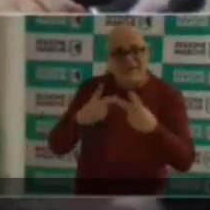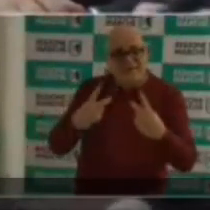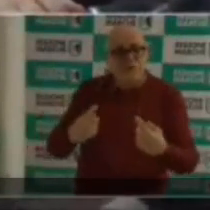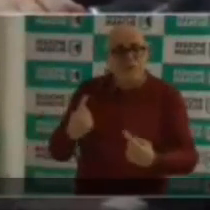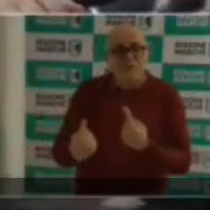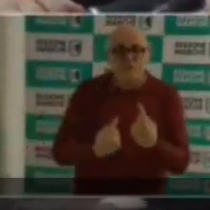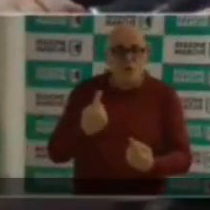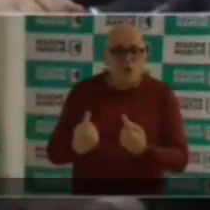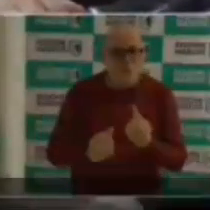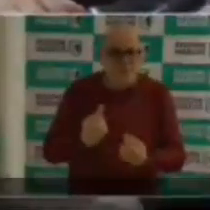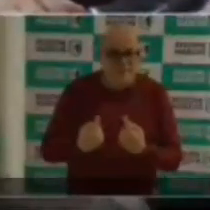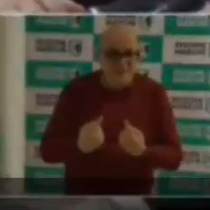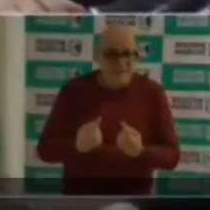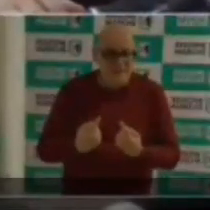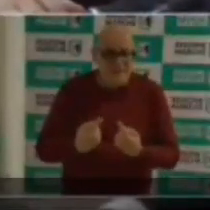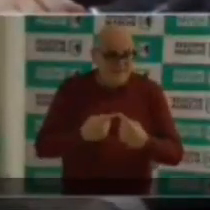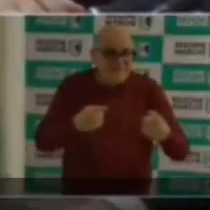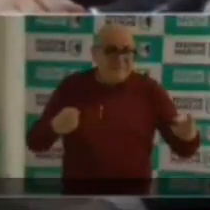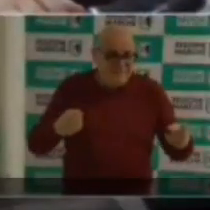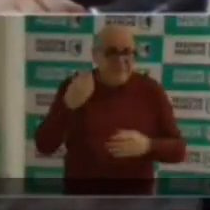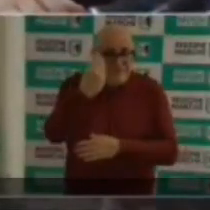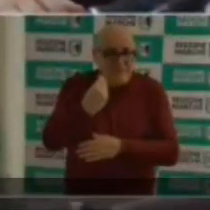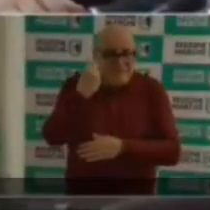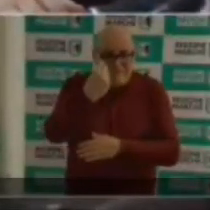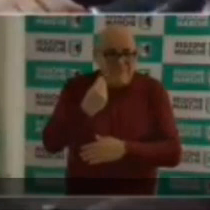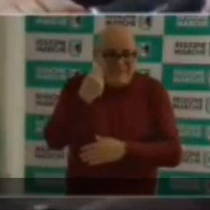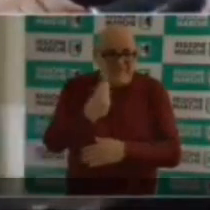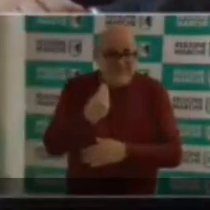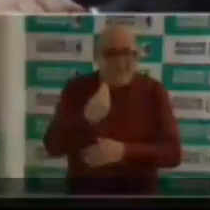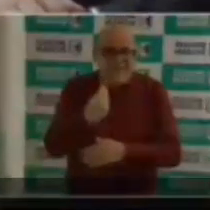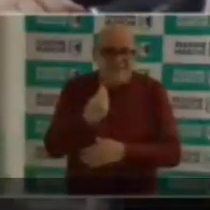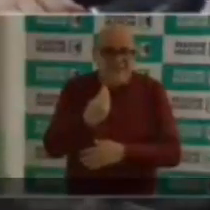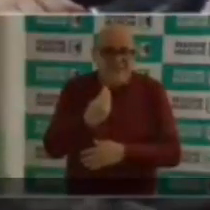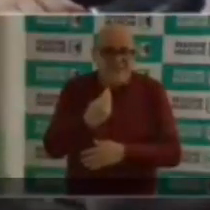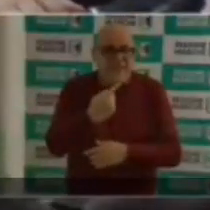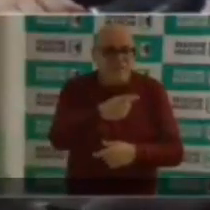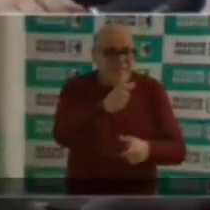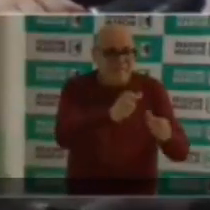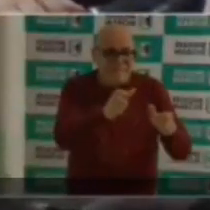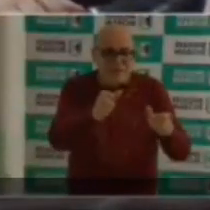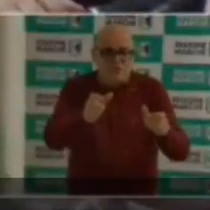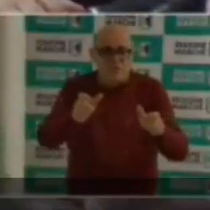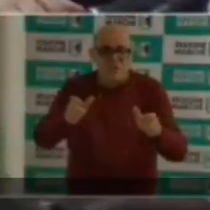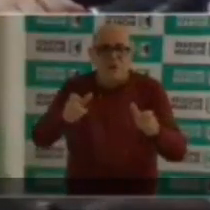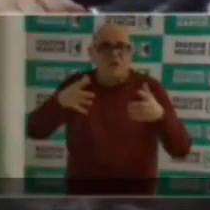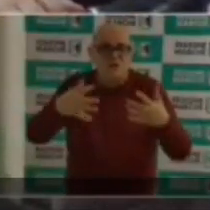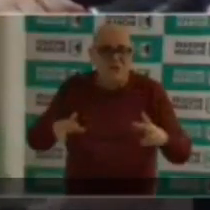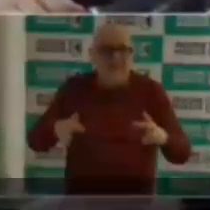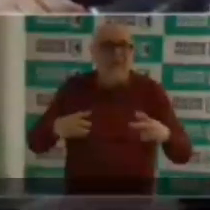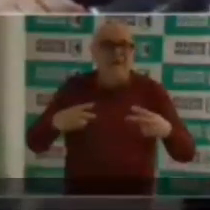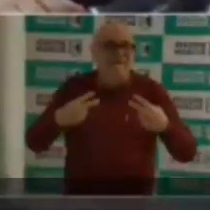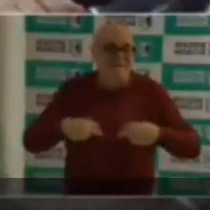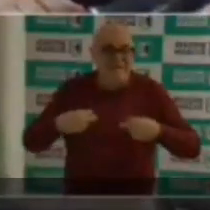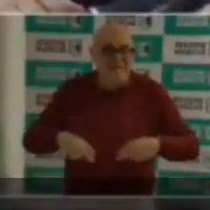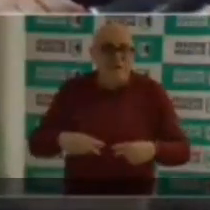perché pensate in questo momento anche tutti coloro che magari già vivevano una